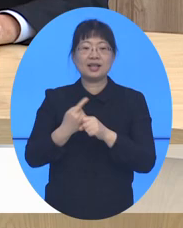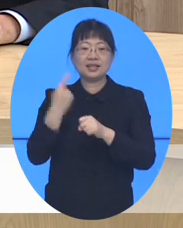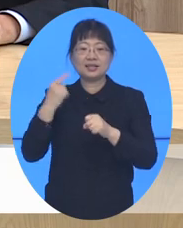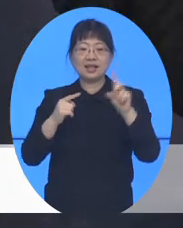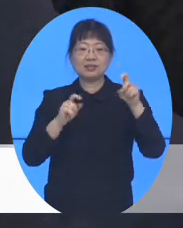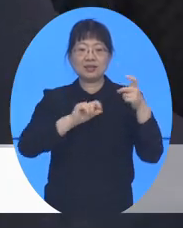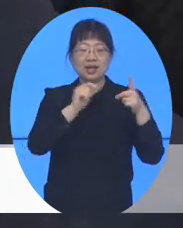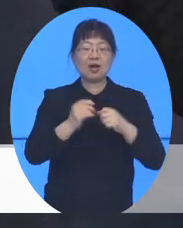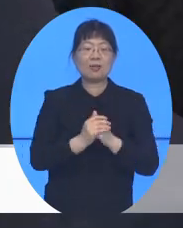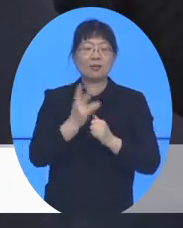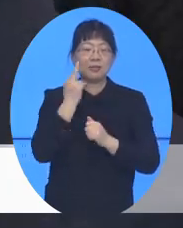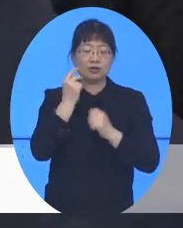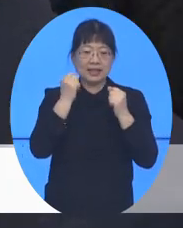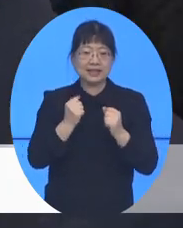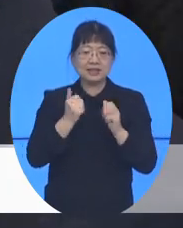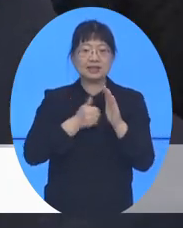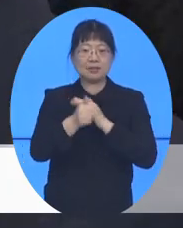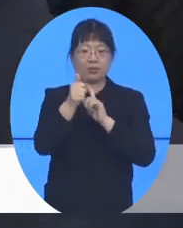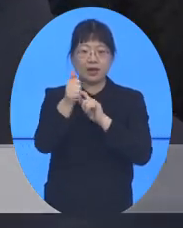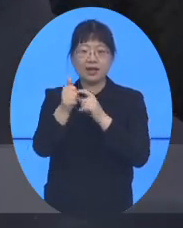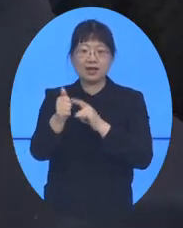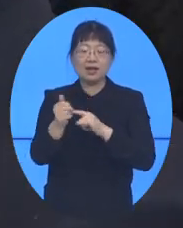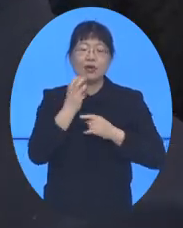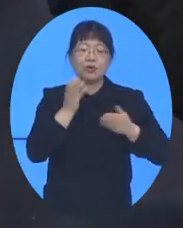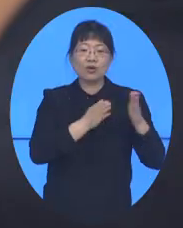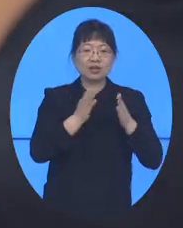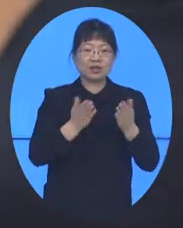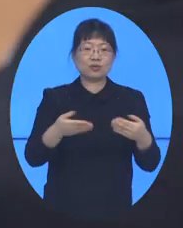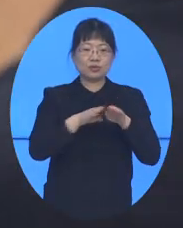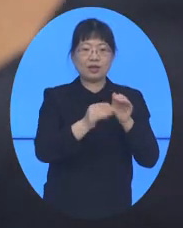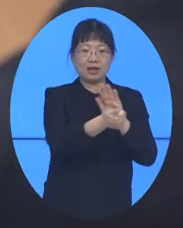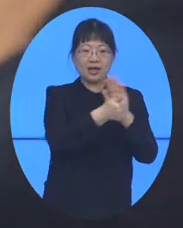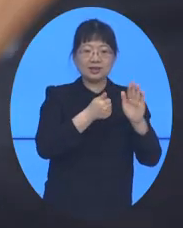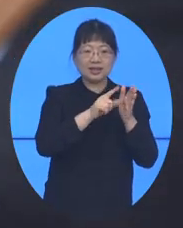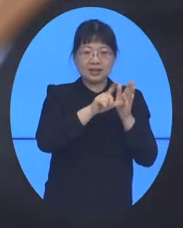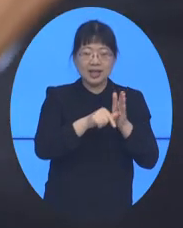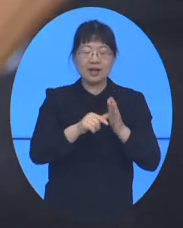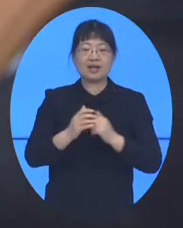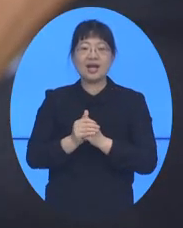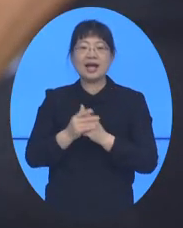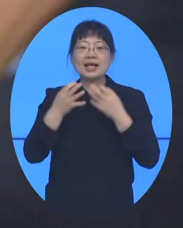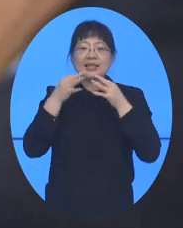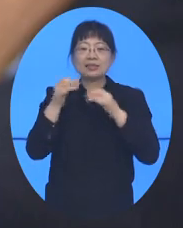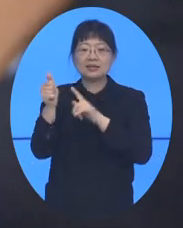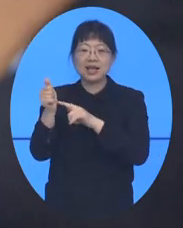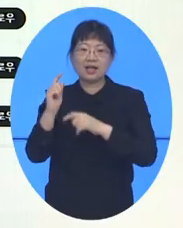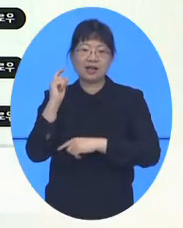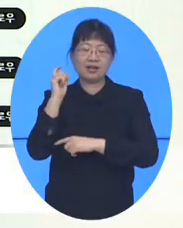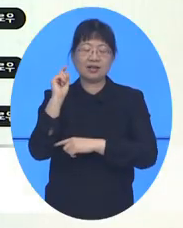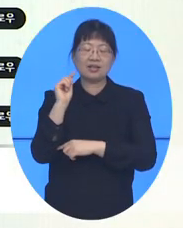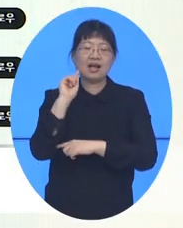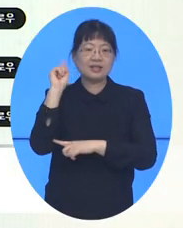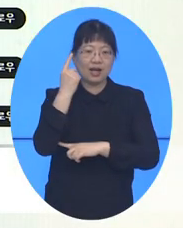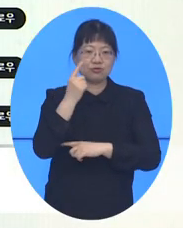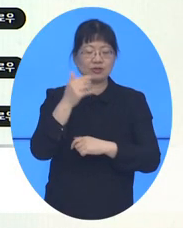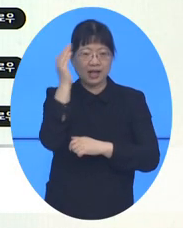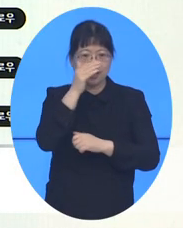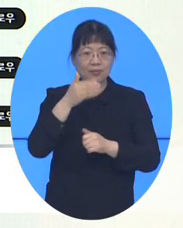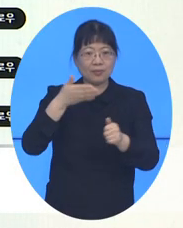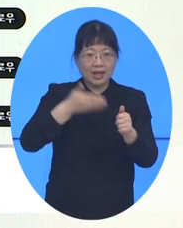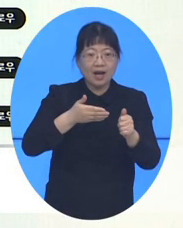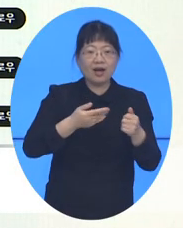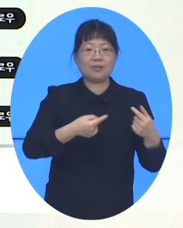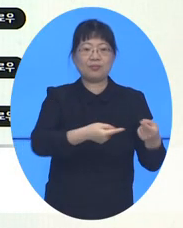골드버그 미국 대사의 경기도청 방문 당시 김 지사가 프로야구 경기 동반 관람을 제안하면서 시작됐습니다. 골드버그 대사는